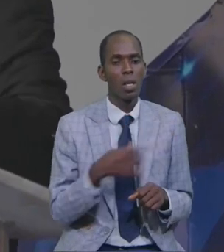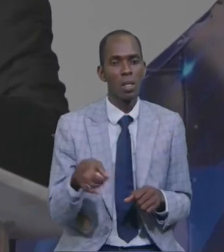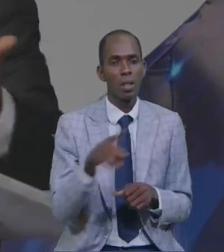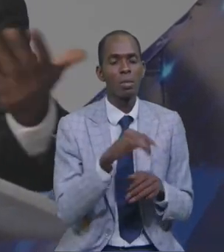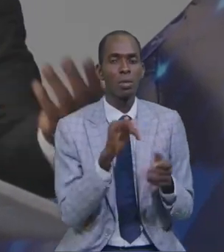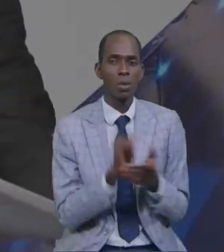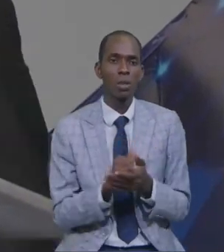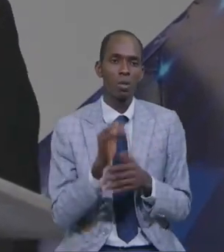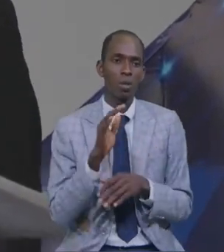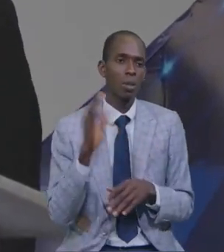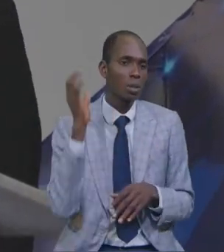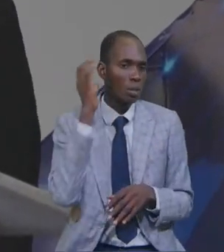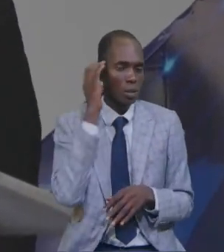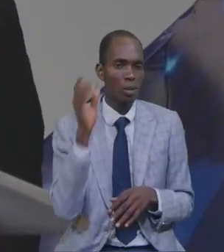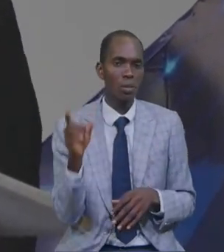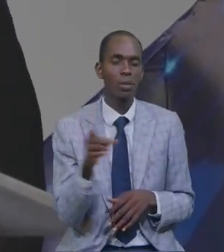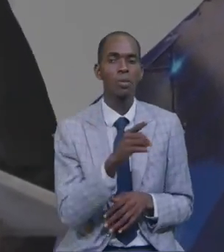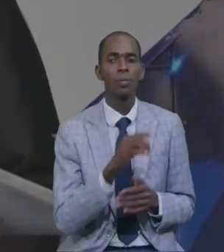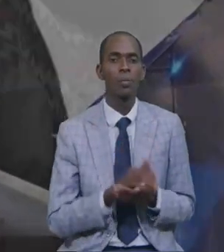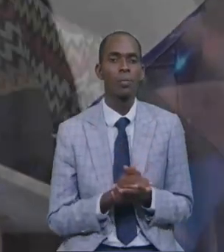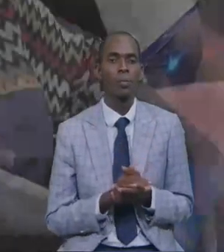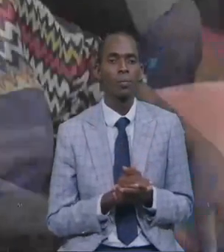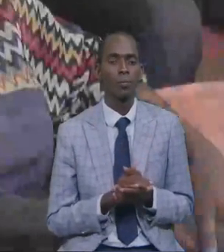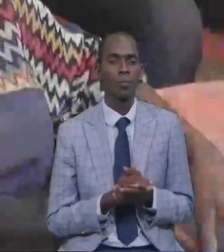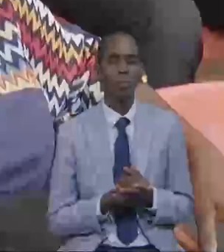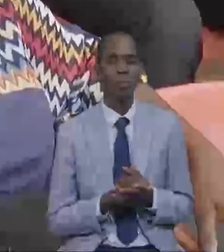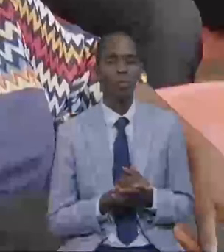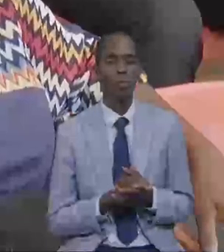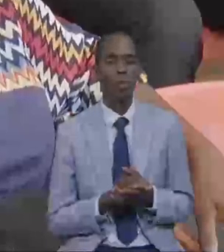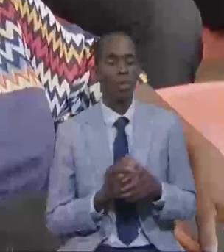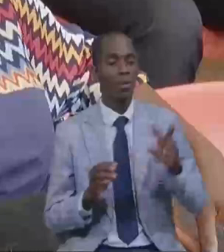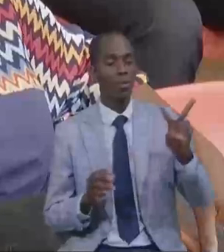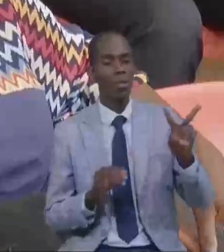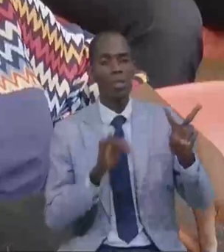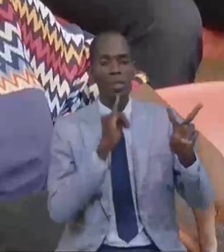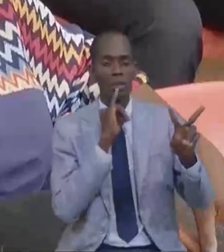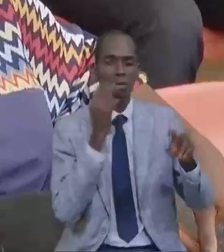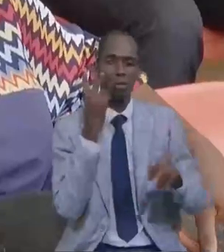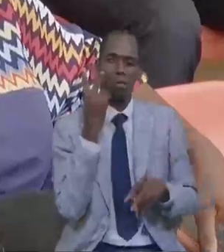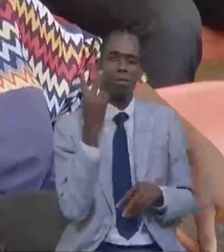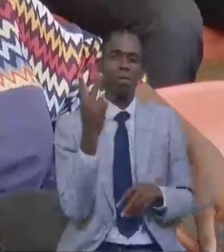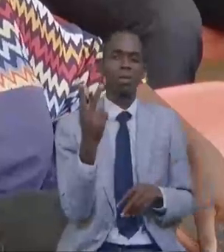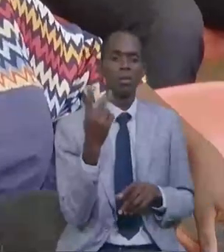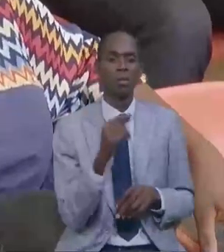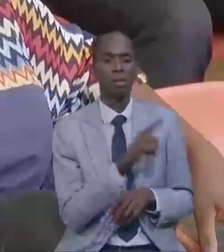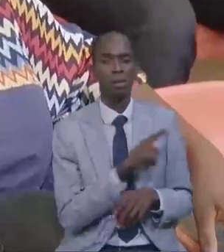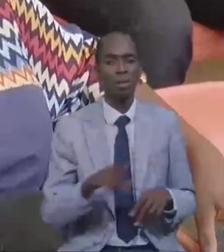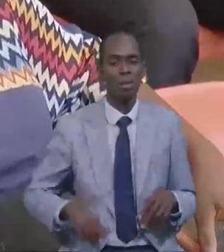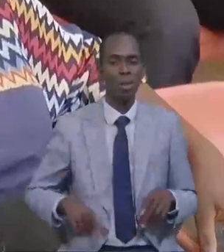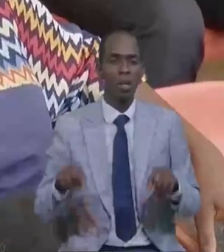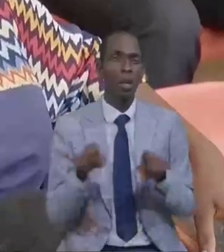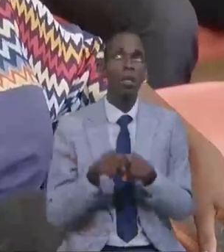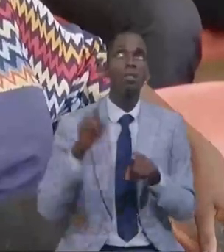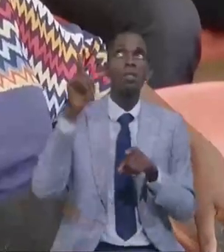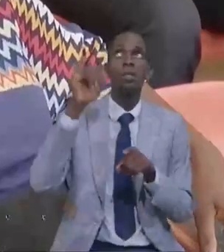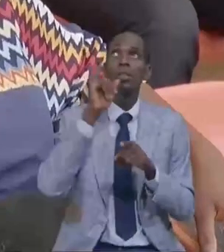visualiser le Seigneur à son retour. Qu'est-ce qu'il trouvera entre tes mains? Comment va-t-il